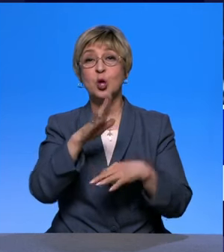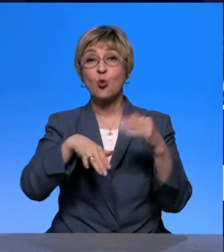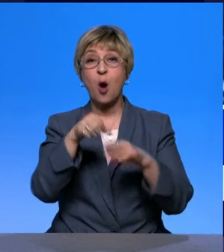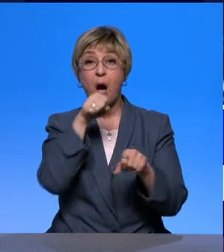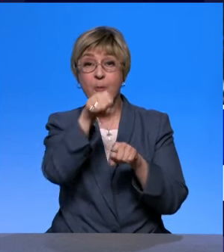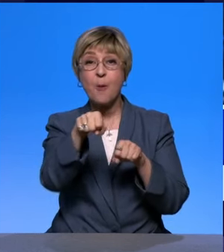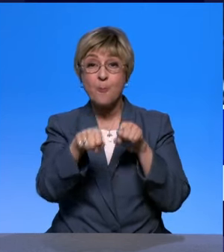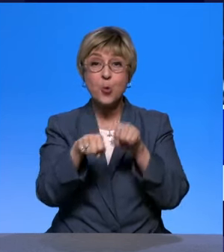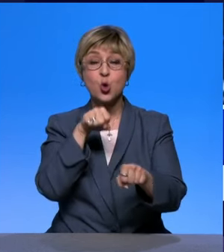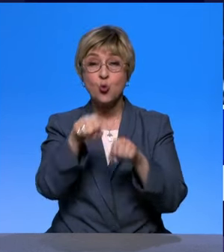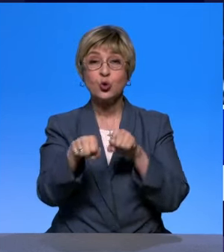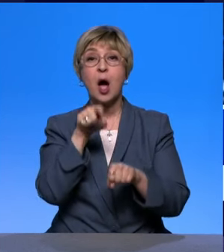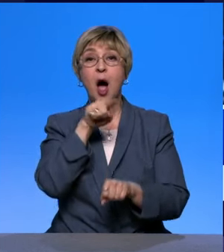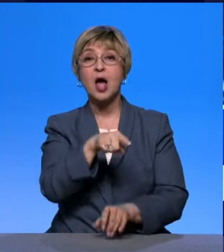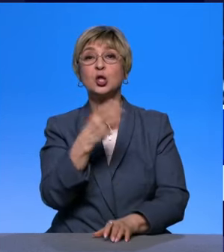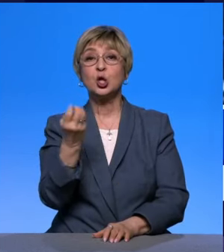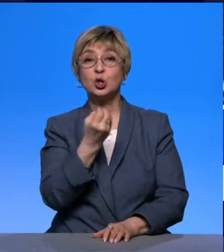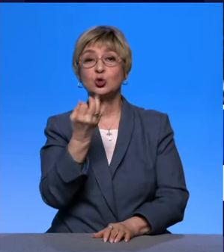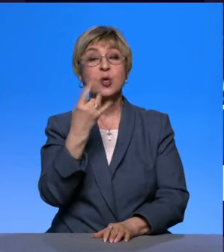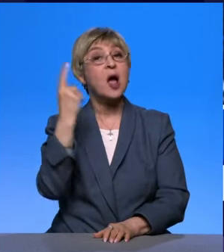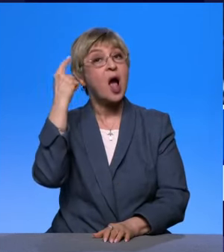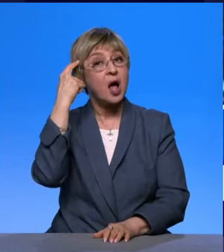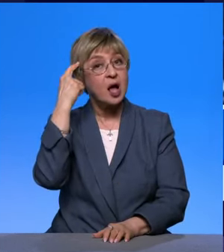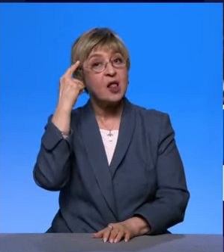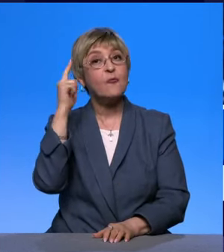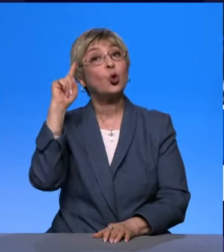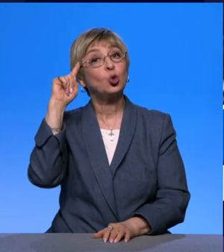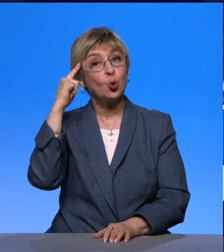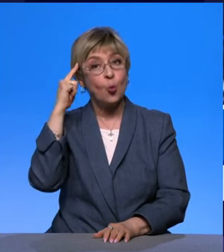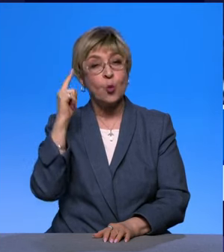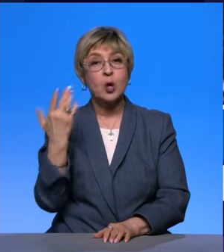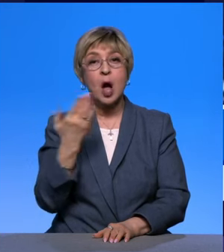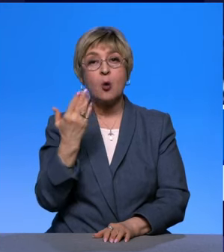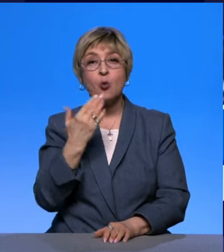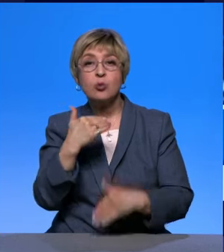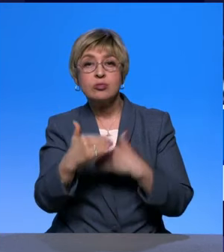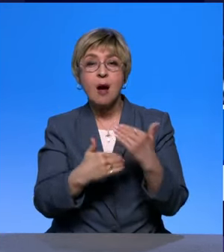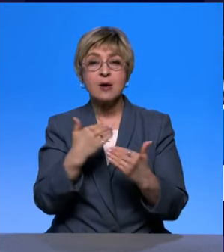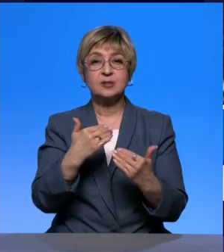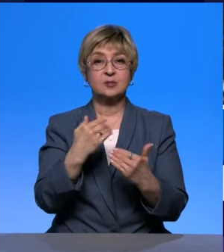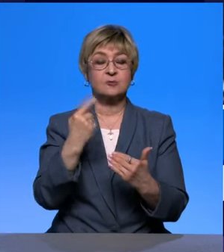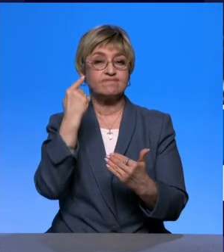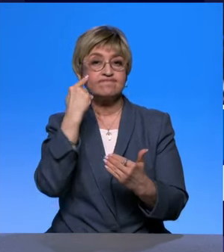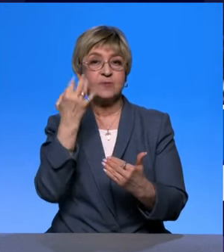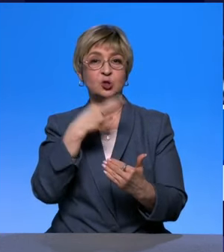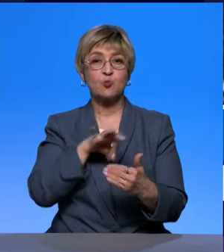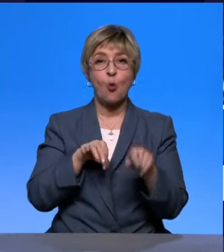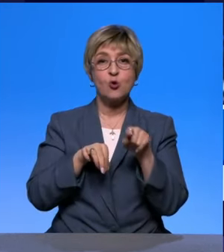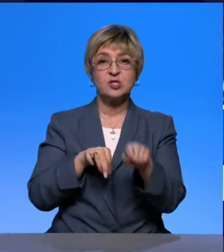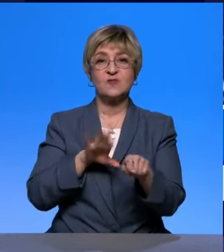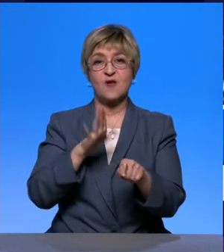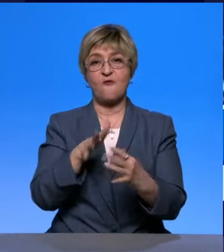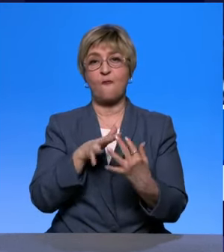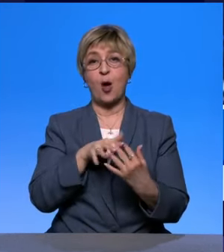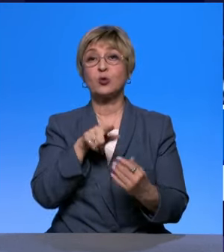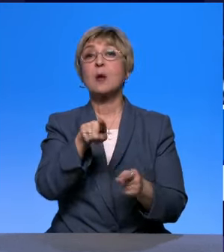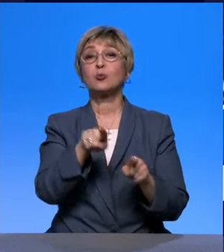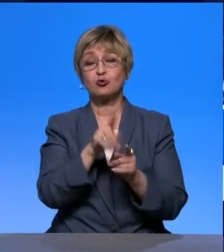так, они еще и головой думают всегда, какую тактику, какую стратегию применить, поэтому там тоже есть